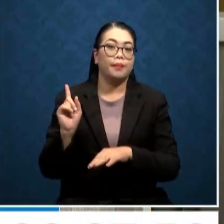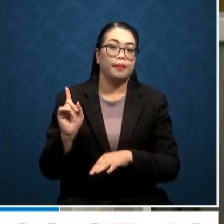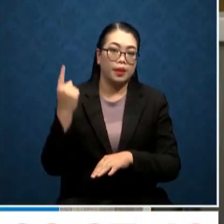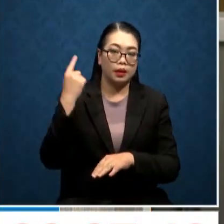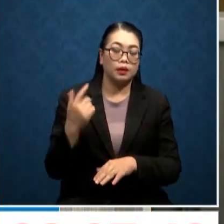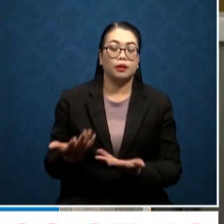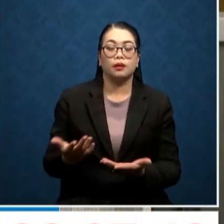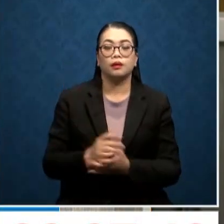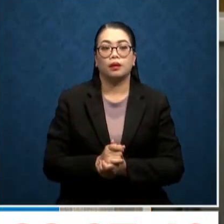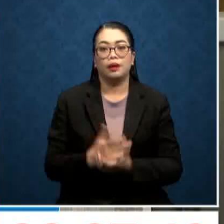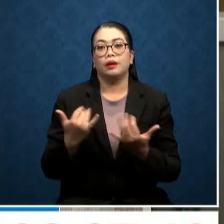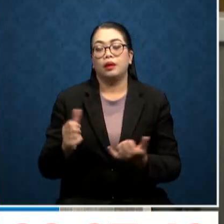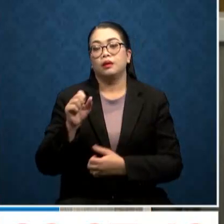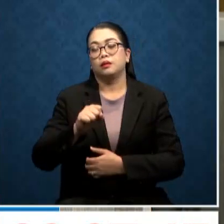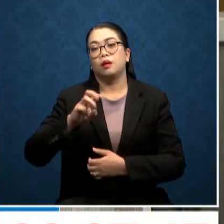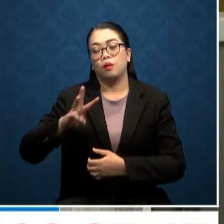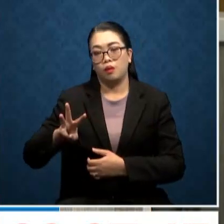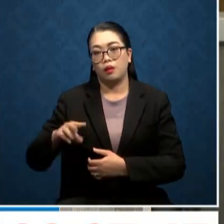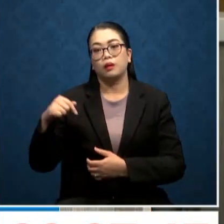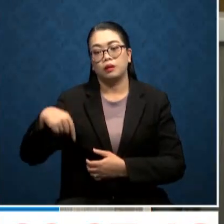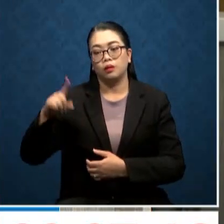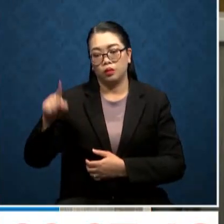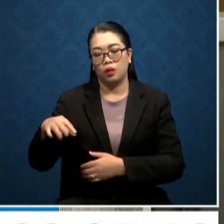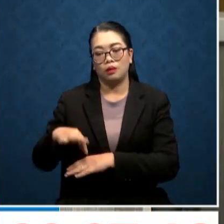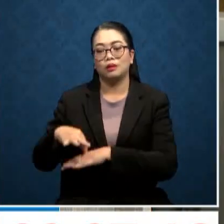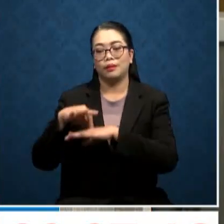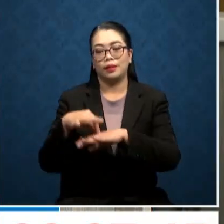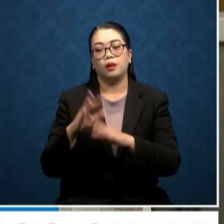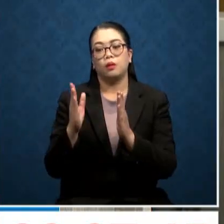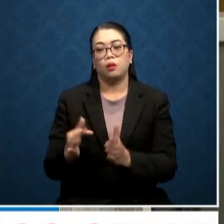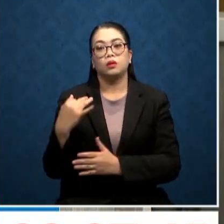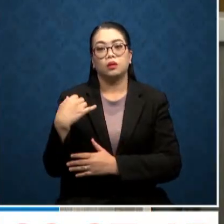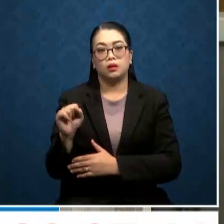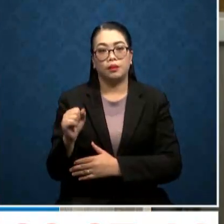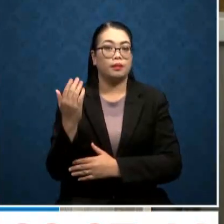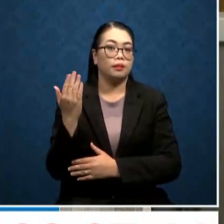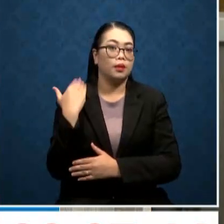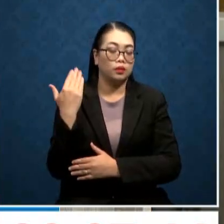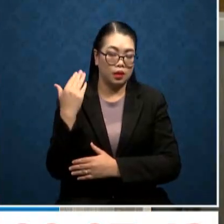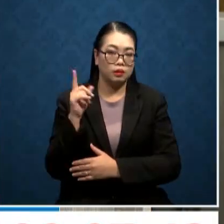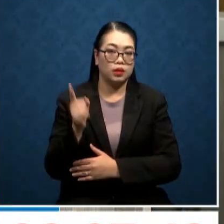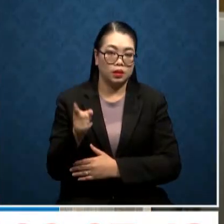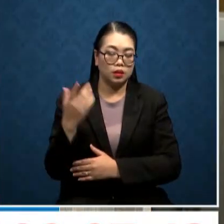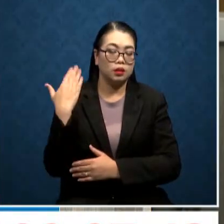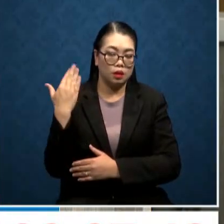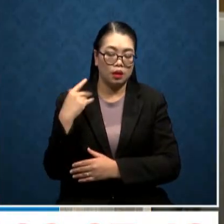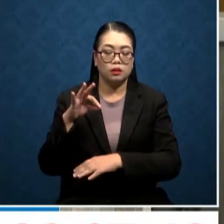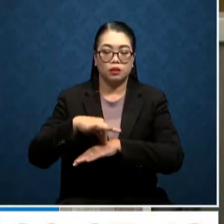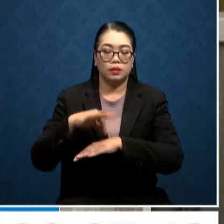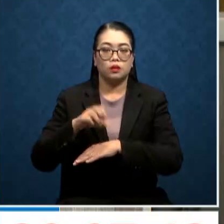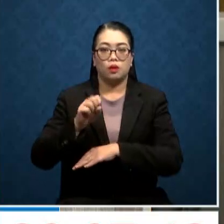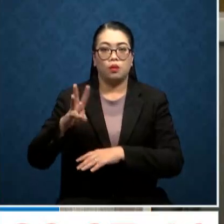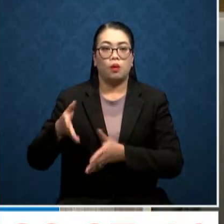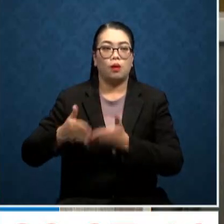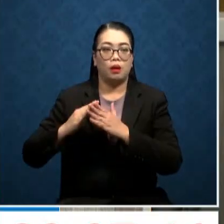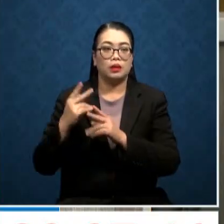ดังนั้นวุฒิสภานะครับของเราจะต้องตั้ง10คนความจริงครั้งที่แล้วเนี่ยวุฒิสมาชิก10ท่านได้ตั้งไปแล้ว